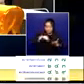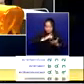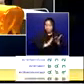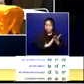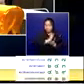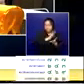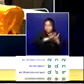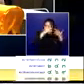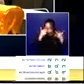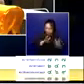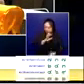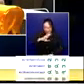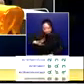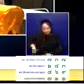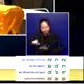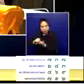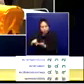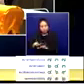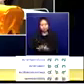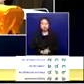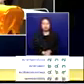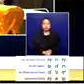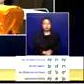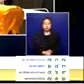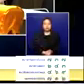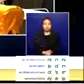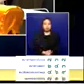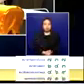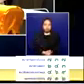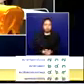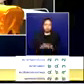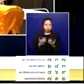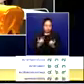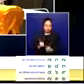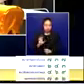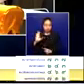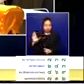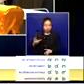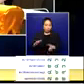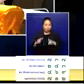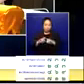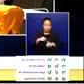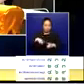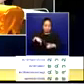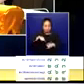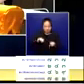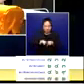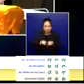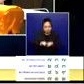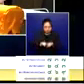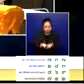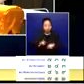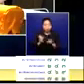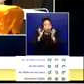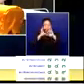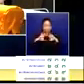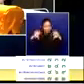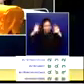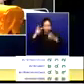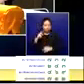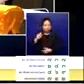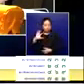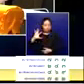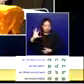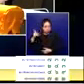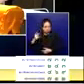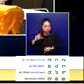าชนแล้วอีกด้วยนะคะมรดกของคณะราษฎรถูกลบล้างอย่างกว้างขวางภายใต้รัฐบาลคสช.และรัฐ